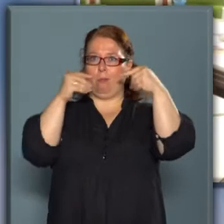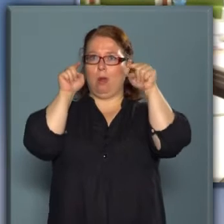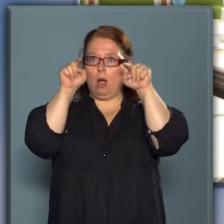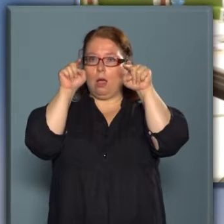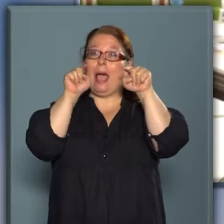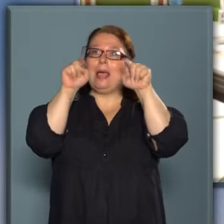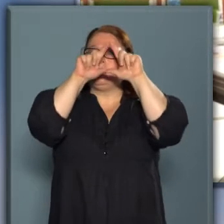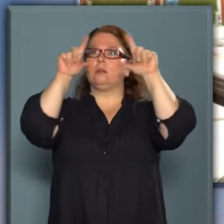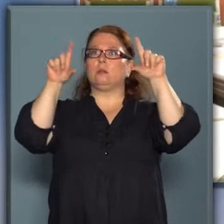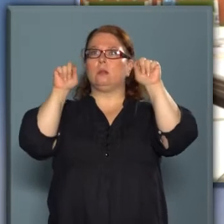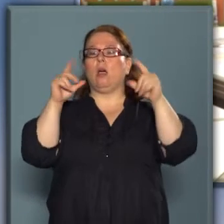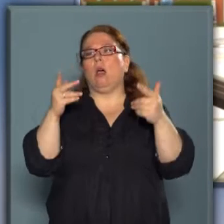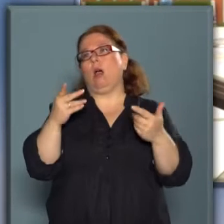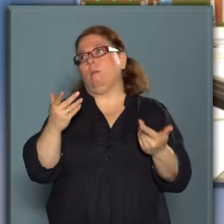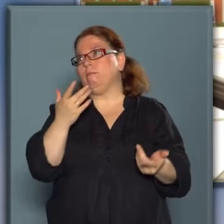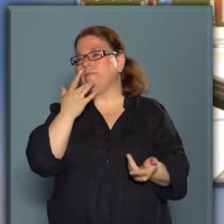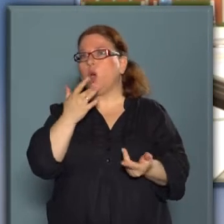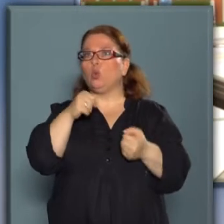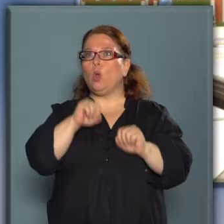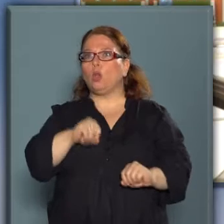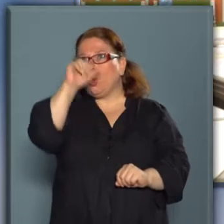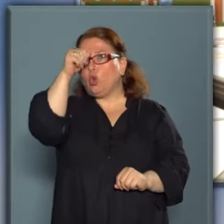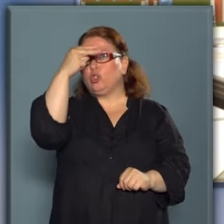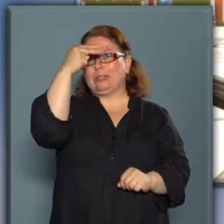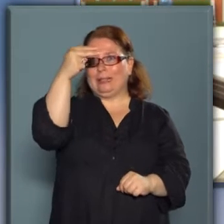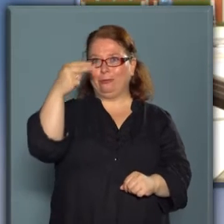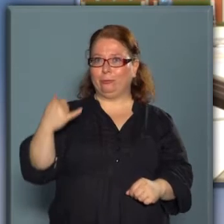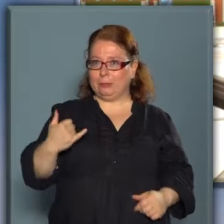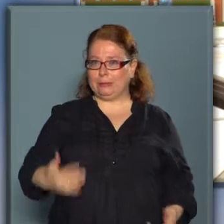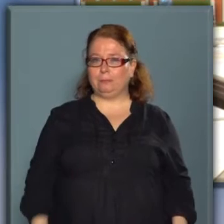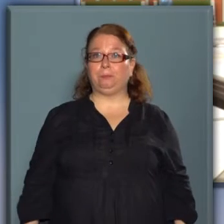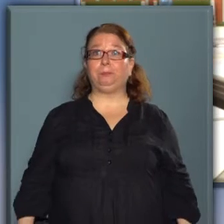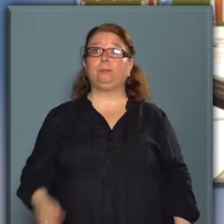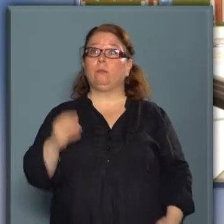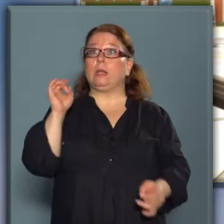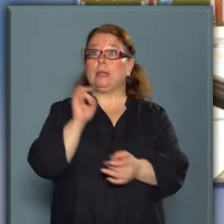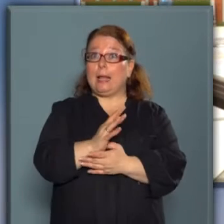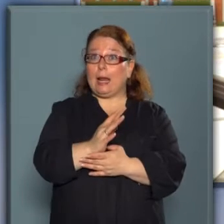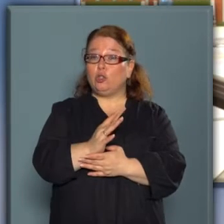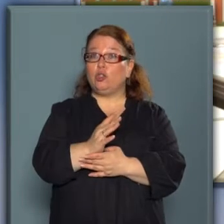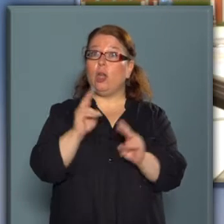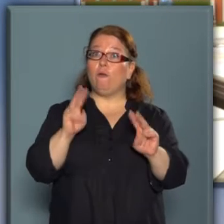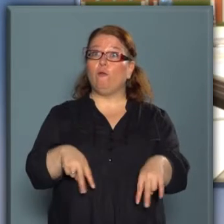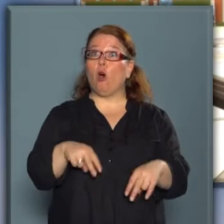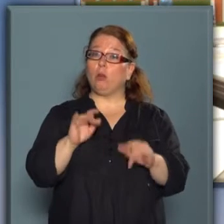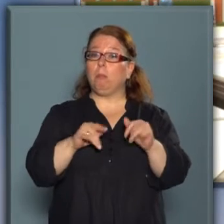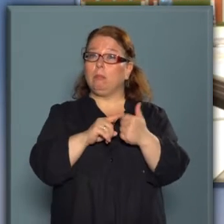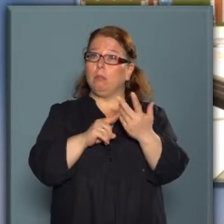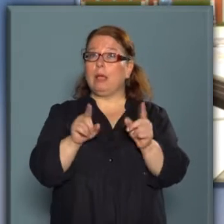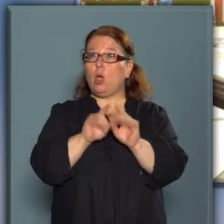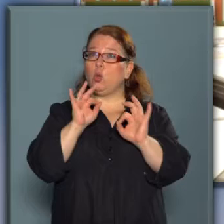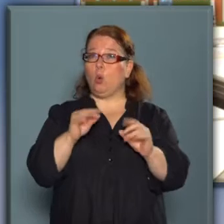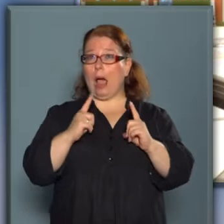és ezeken rajta volt, szerepelt a tulajdonosnak a neve. Szerencsére még van egy pár ilyen